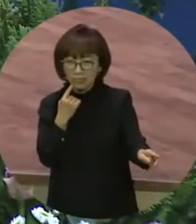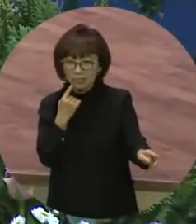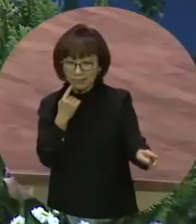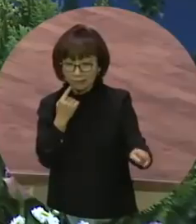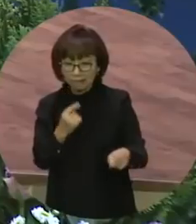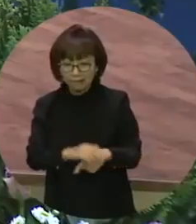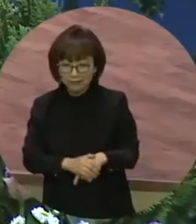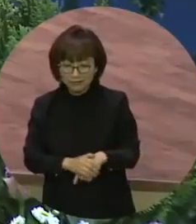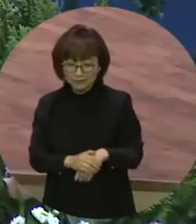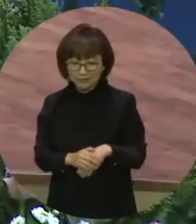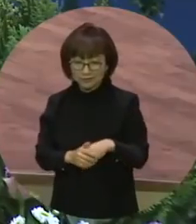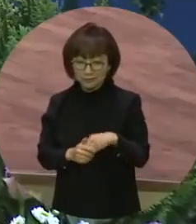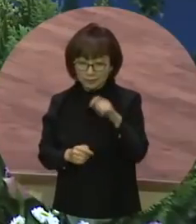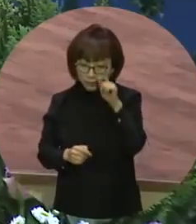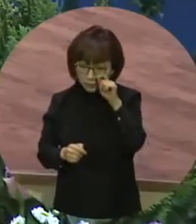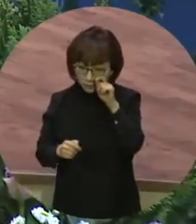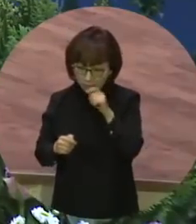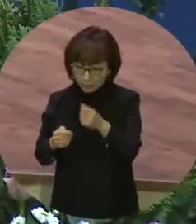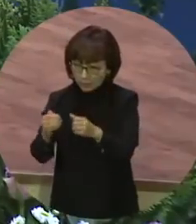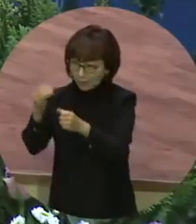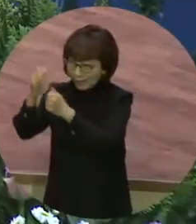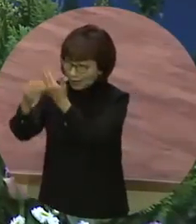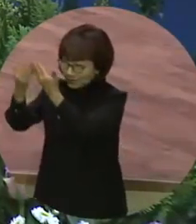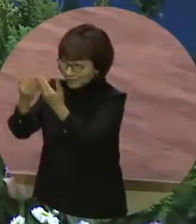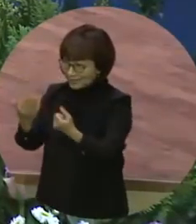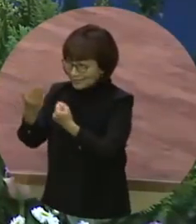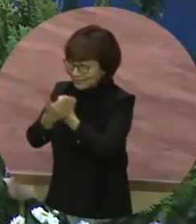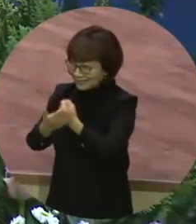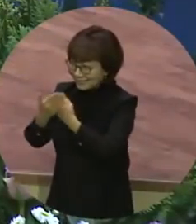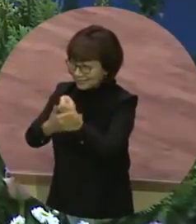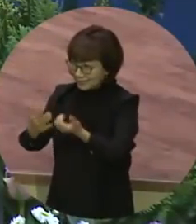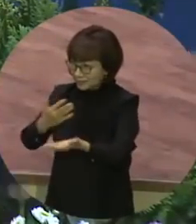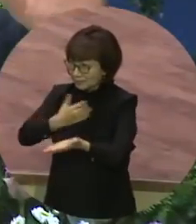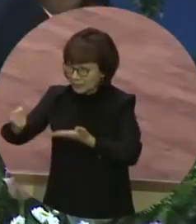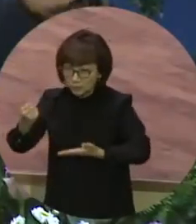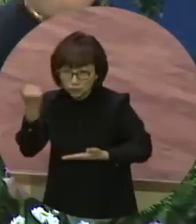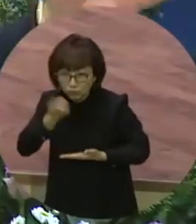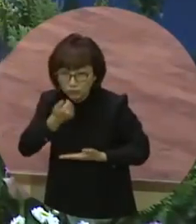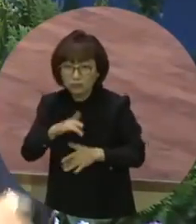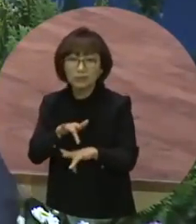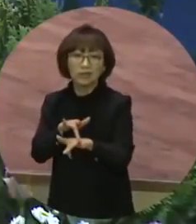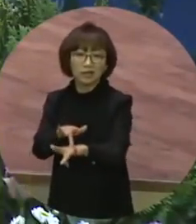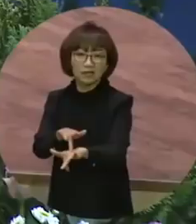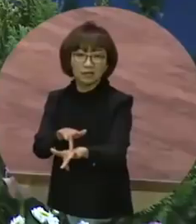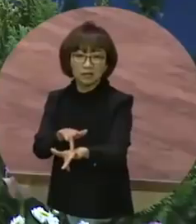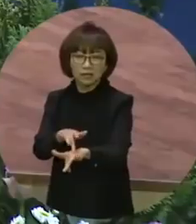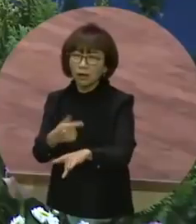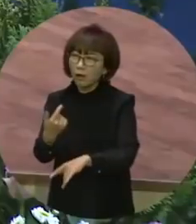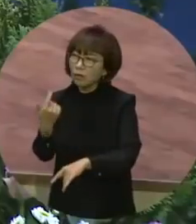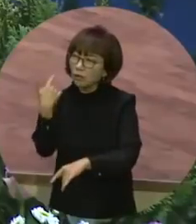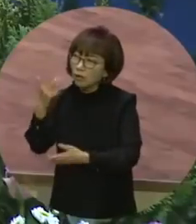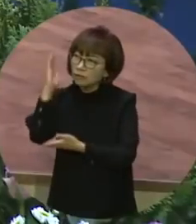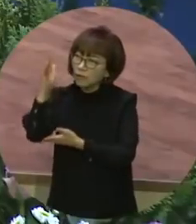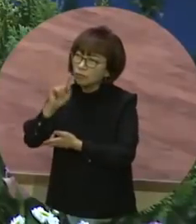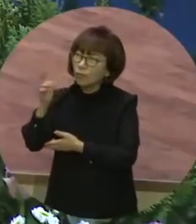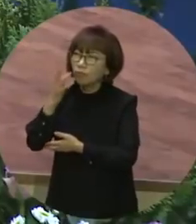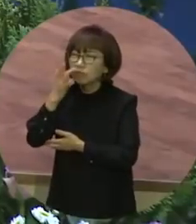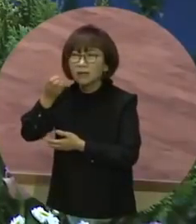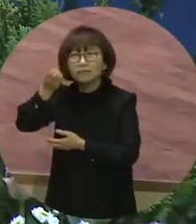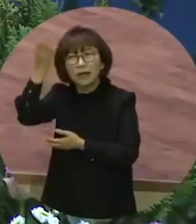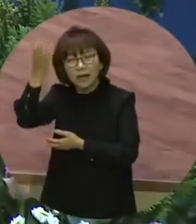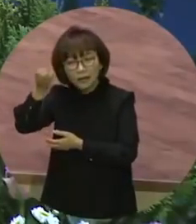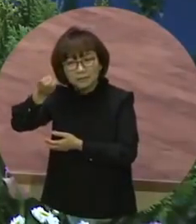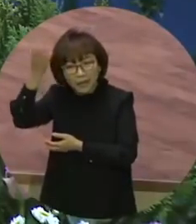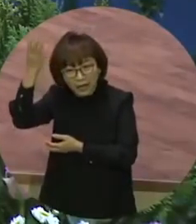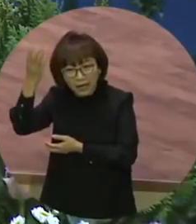사단이 은혜 받던 거 다 빼앗아버려. 다 잊어버리게 만들고 하나도 기억 못하게 만들고. 그래서 제가 늘